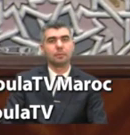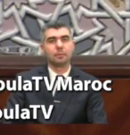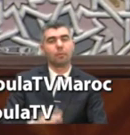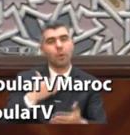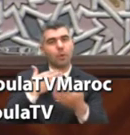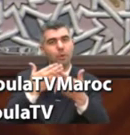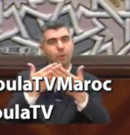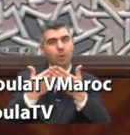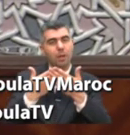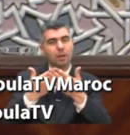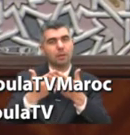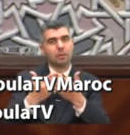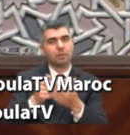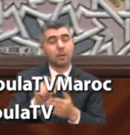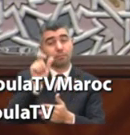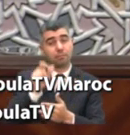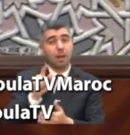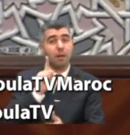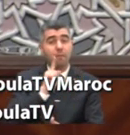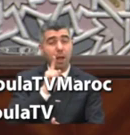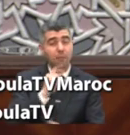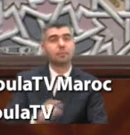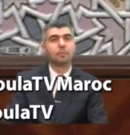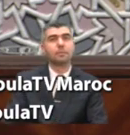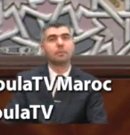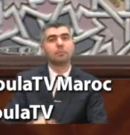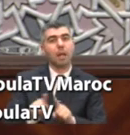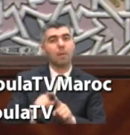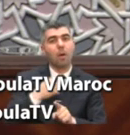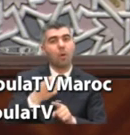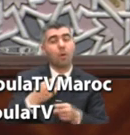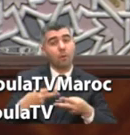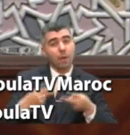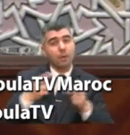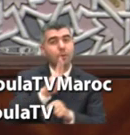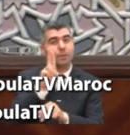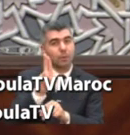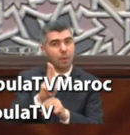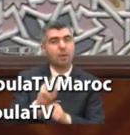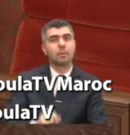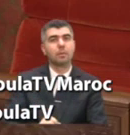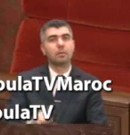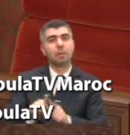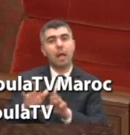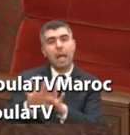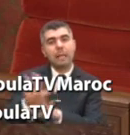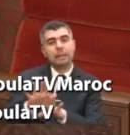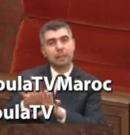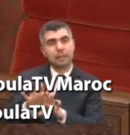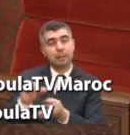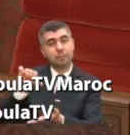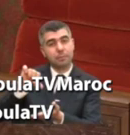شكرا السيدة النائبة، تنشكركم على المداخلة ديالكم. وفيما يتعلق بتارودانت،